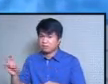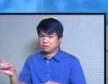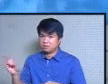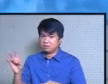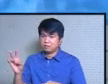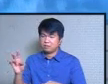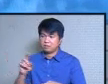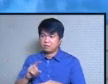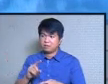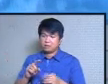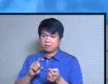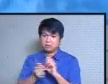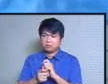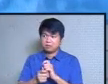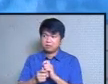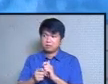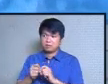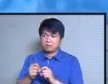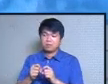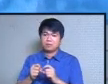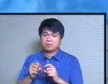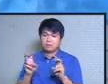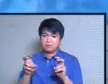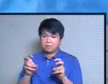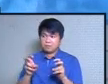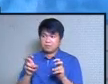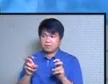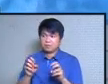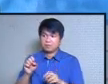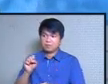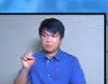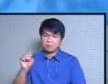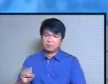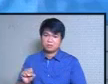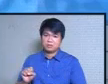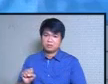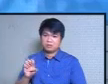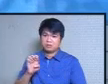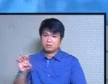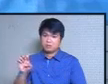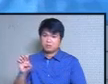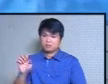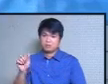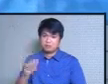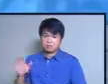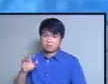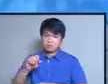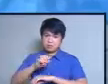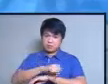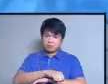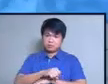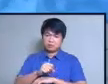na pinalitan ng pangalan mula Southeast Asian Peninsular Games. Ginawa na itong mas simple, Southeast Asian Games or SEA Games. Ngayon, ang SEA Games meron